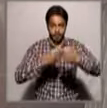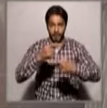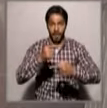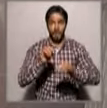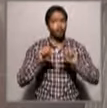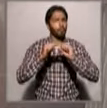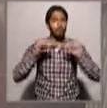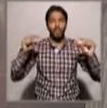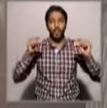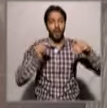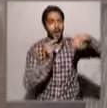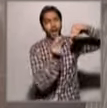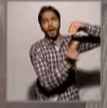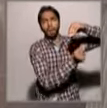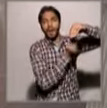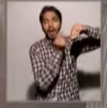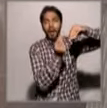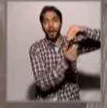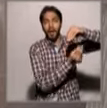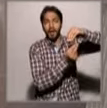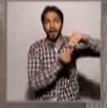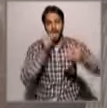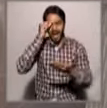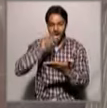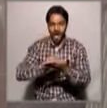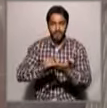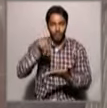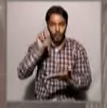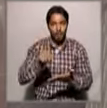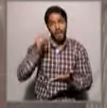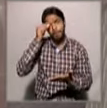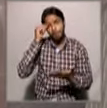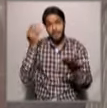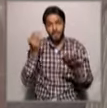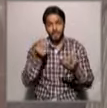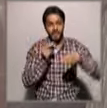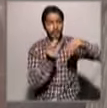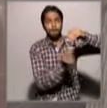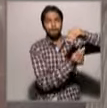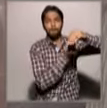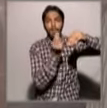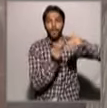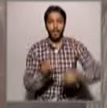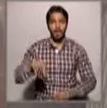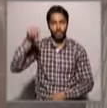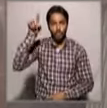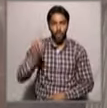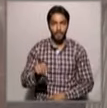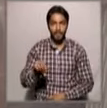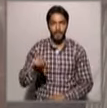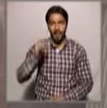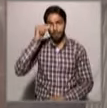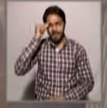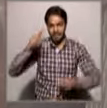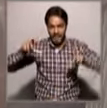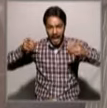لون من ألوان العرافة، وذلك كأن يقول مثلا برجك اليوم برج الأسد، برج